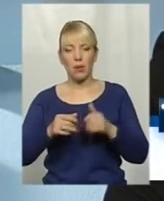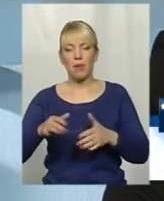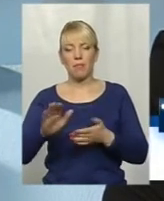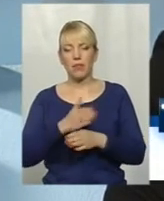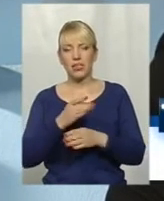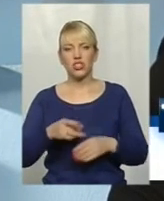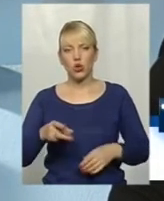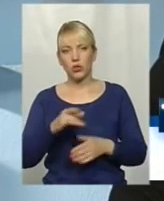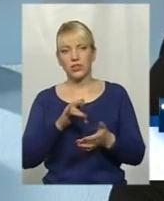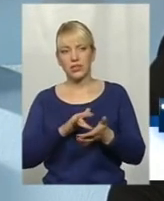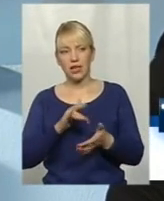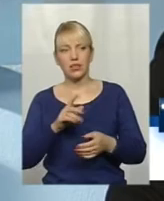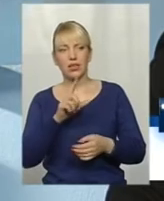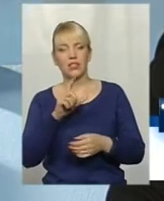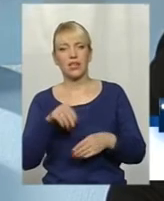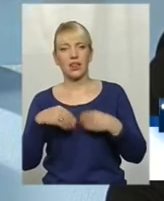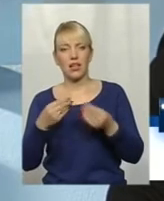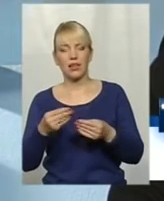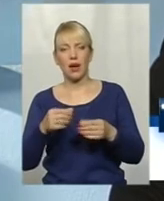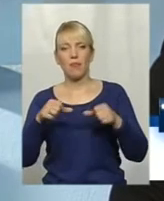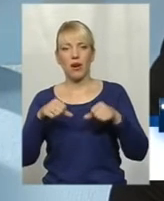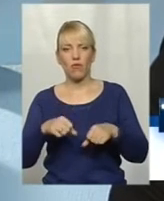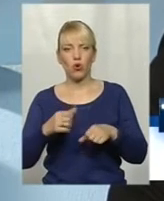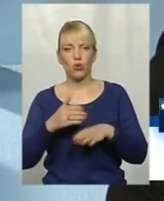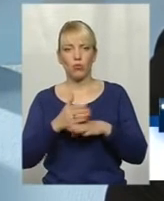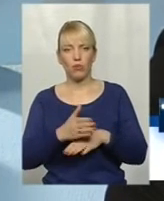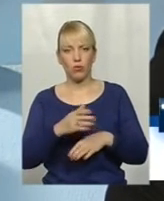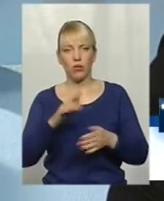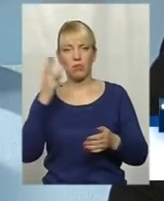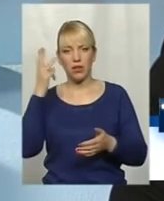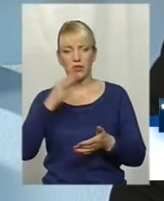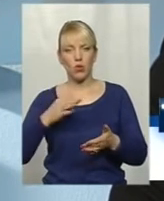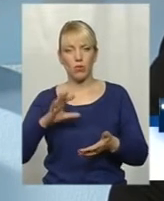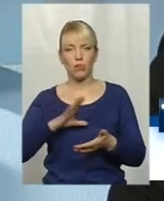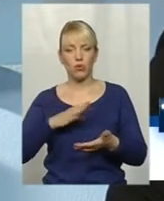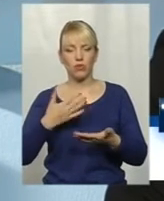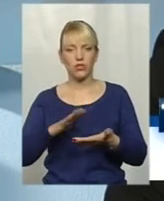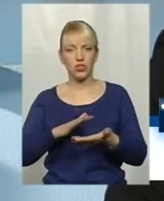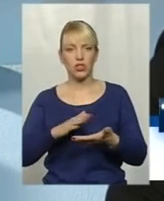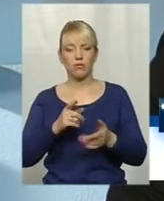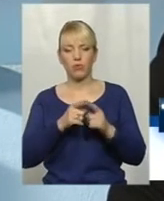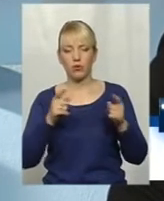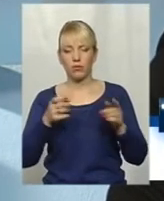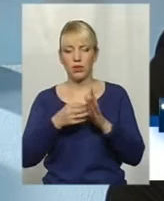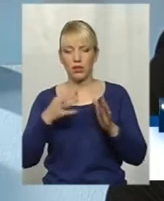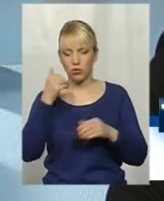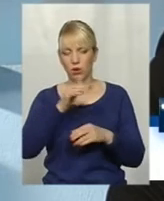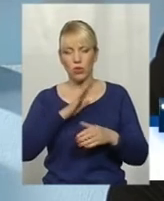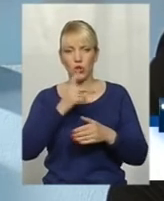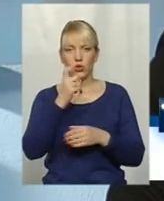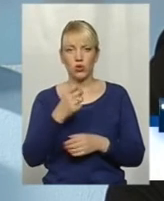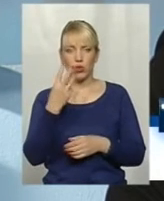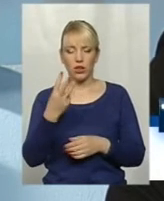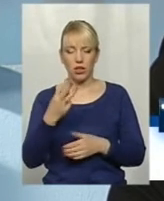з надання правової допомоги у Хмельницькій області було вже заключено протягом 2015 року це 103 контракти